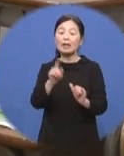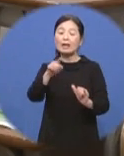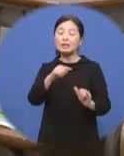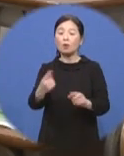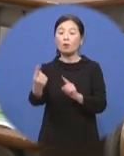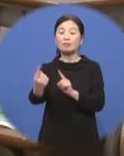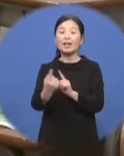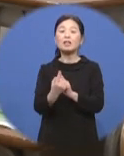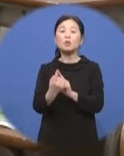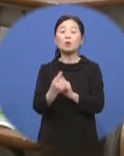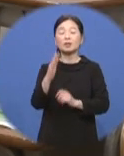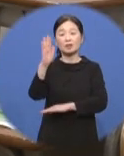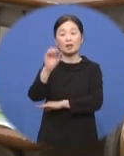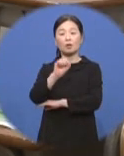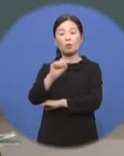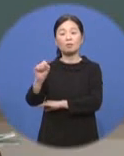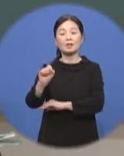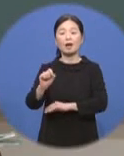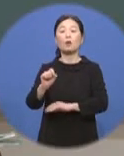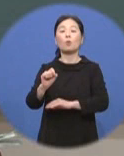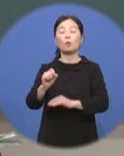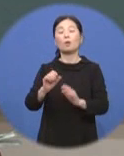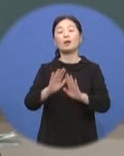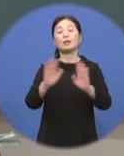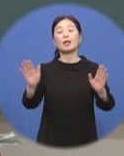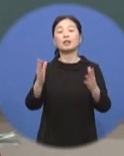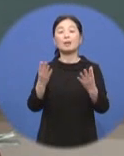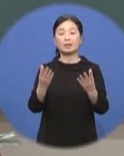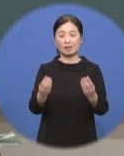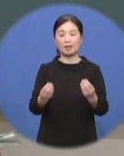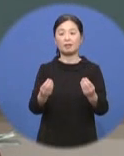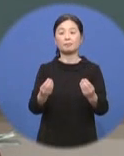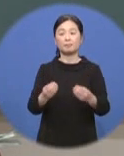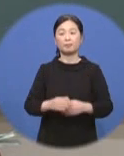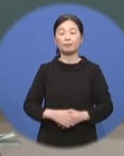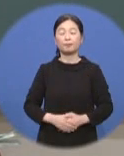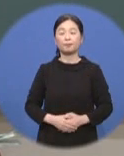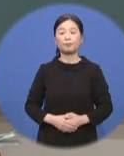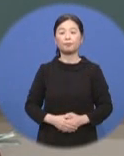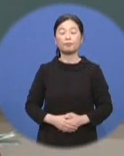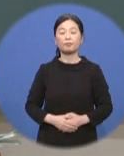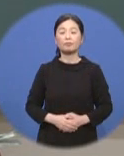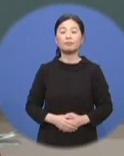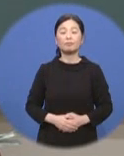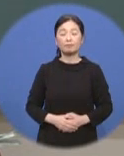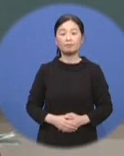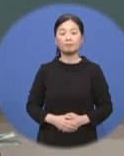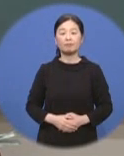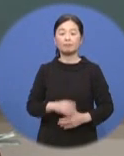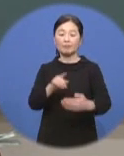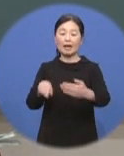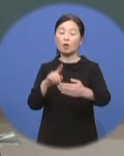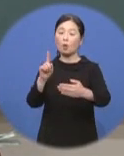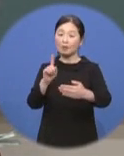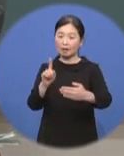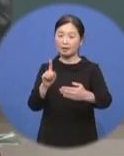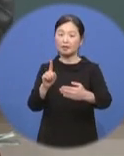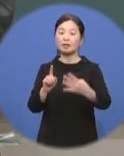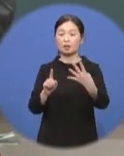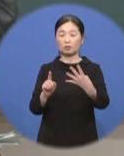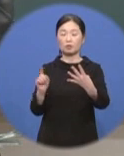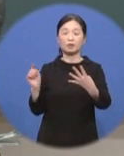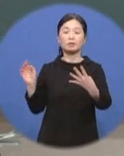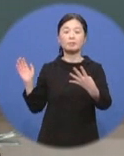新たに開設しました。和歌山市の紀の国青雲高校、橋本市の伊都中央高